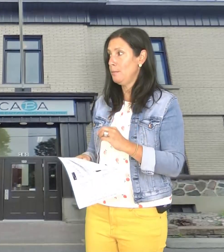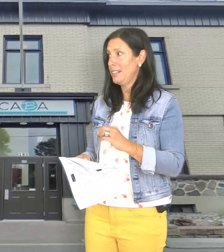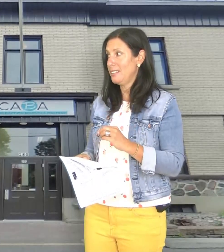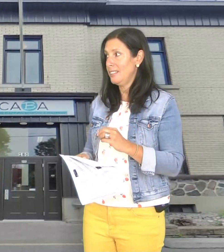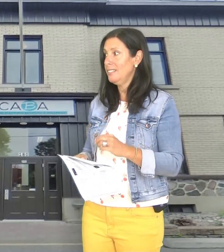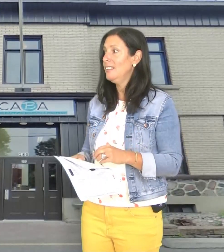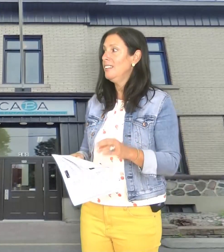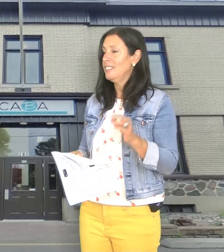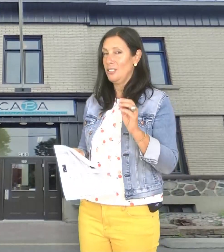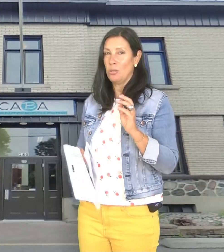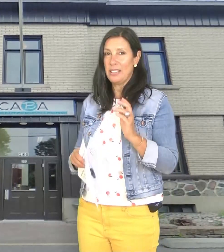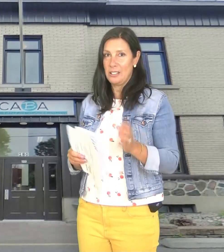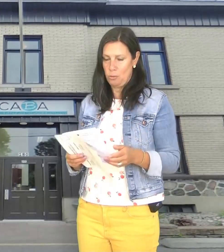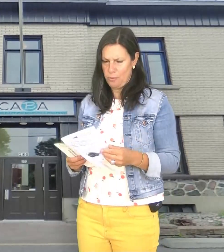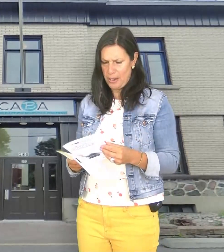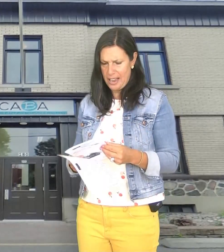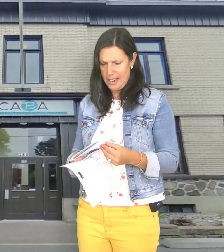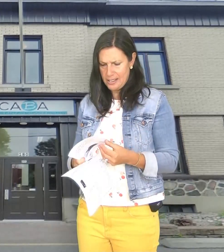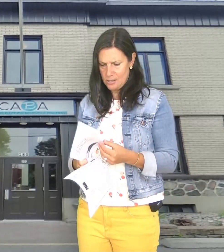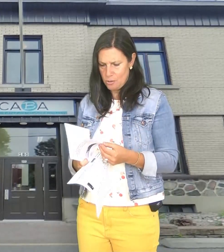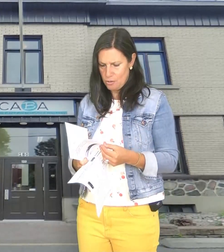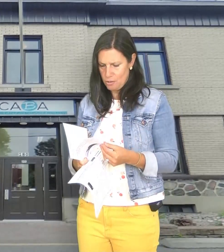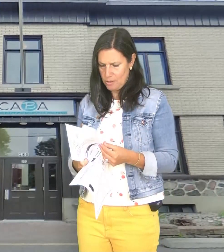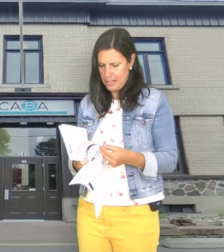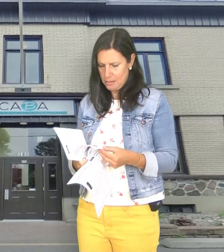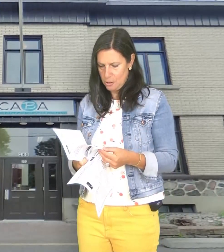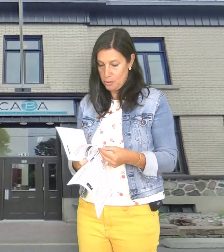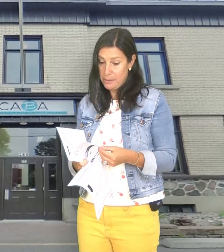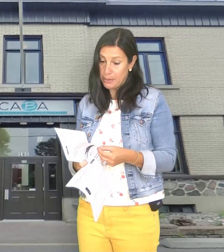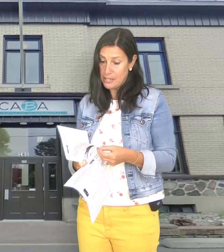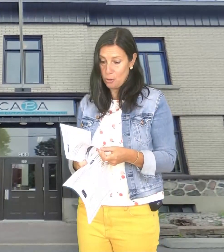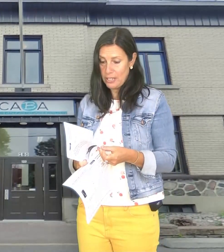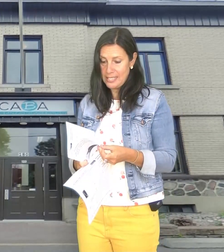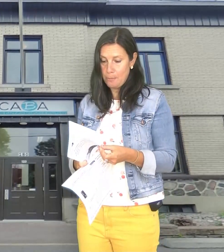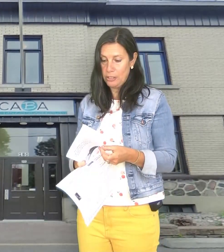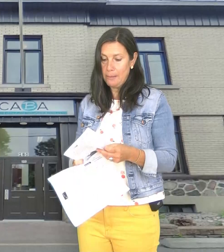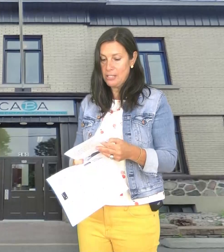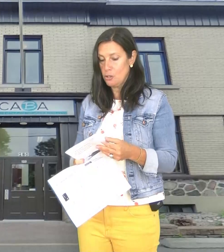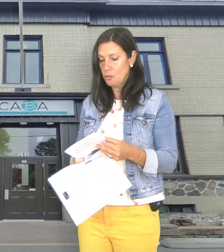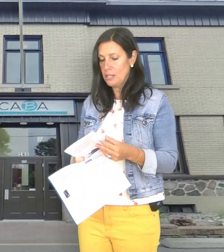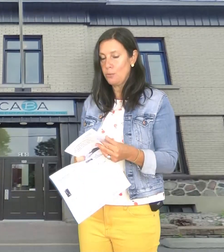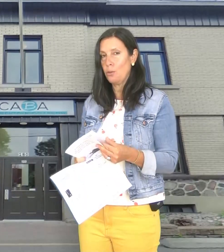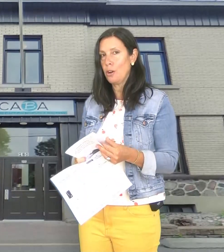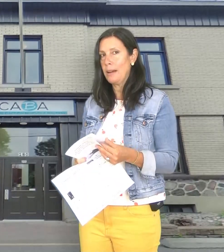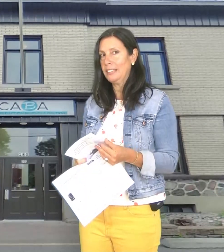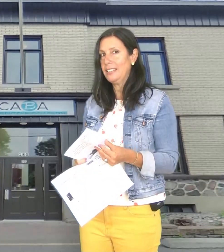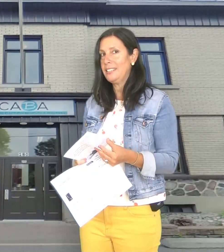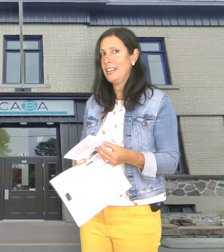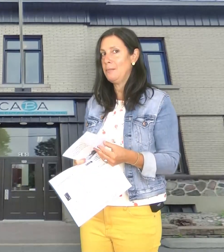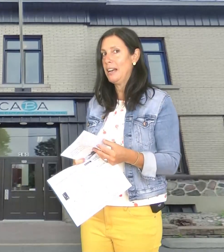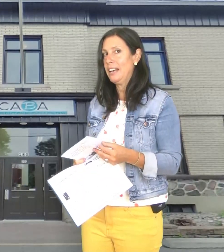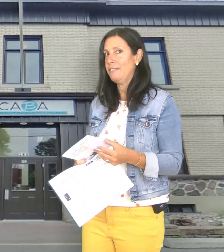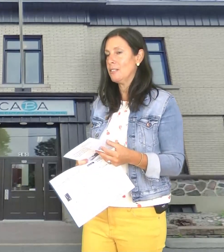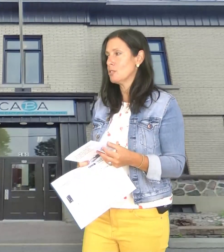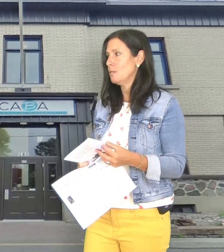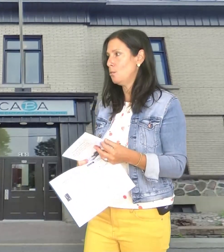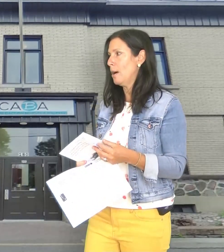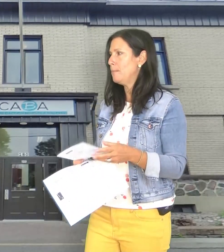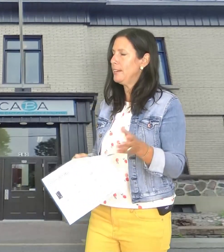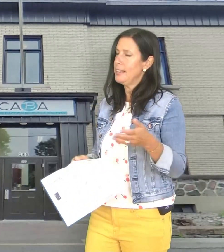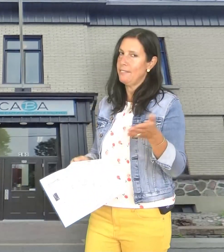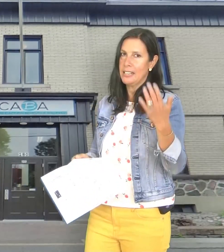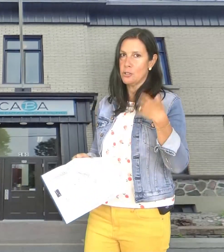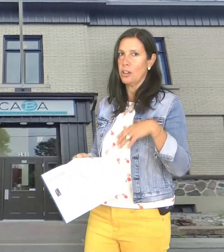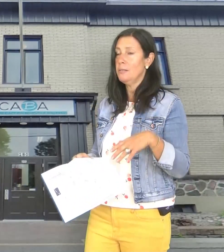des vrais fruits maintenant. Donc, tarte aux fraises. Les prix sont très abordables. La seule chose, c'est qu'il faut commander idéalement à l'avance.